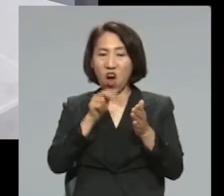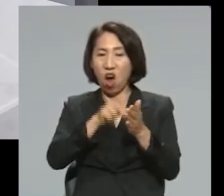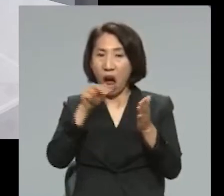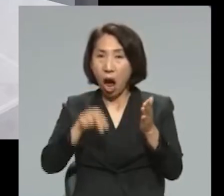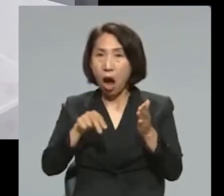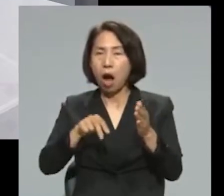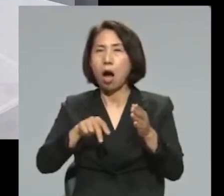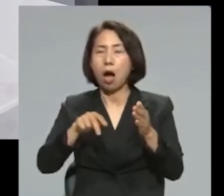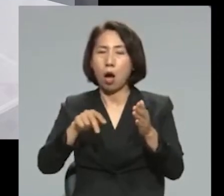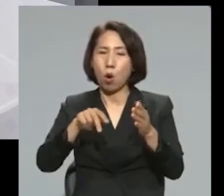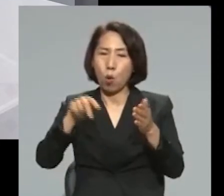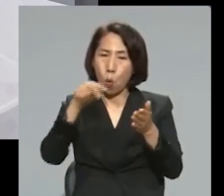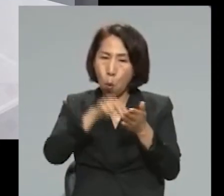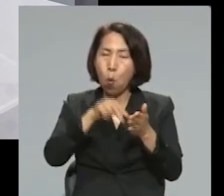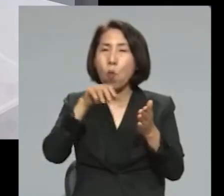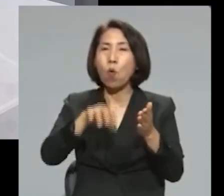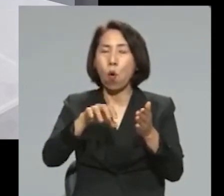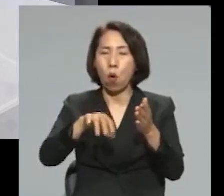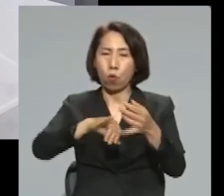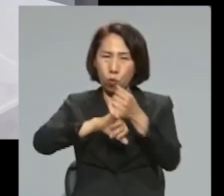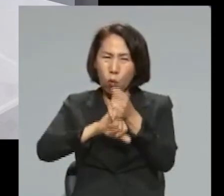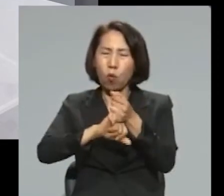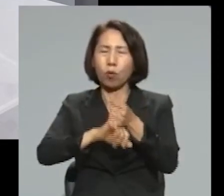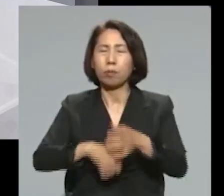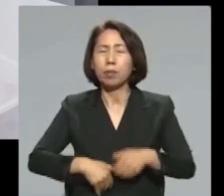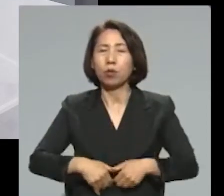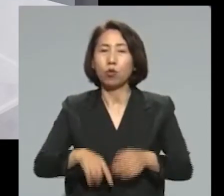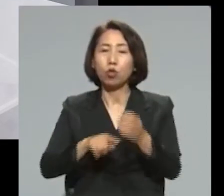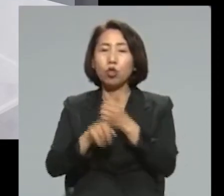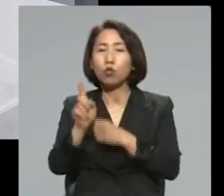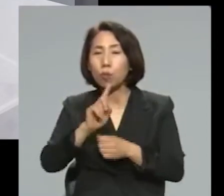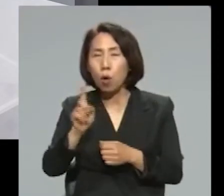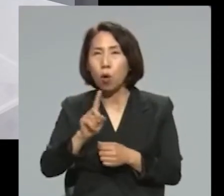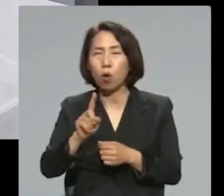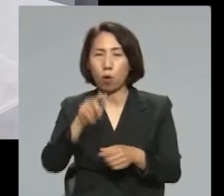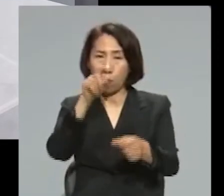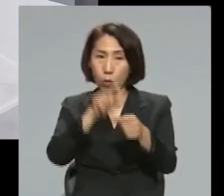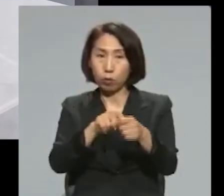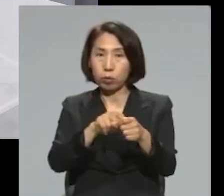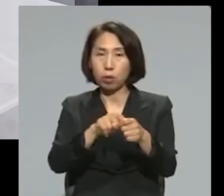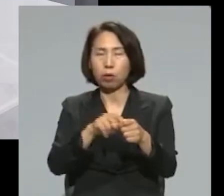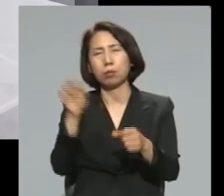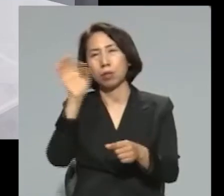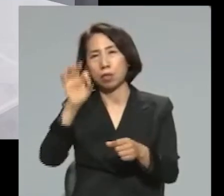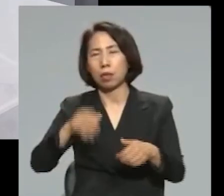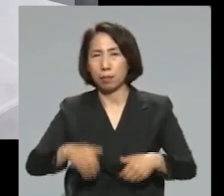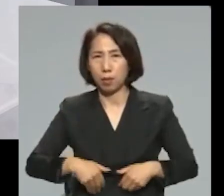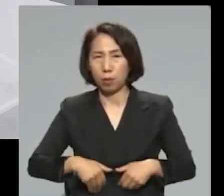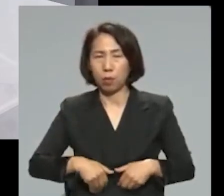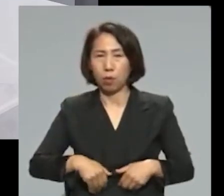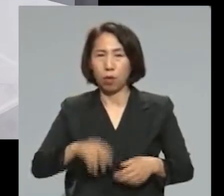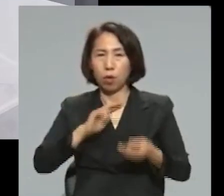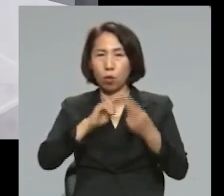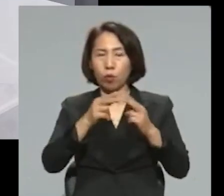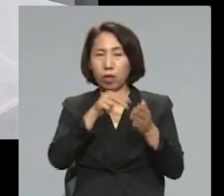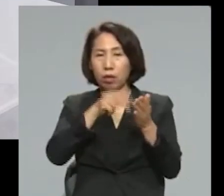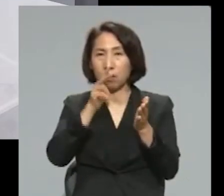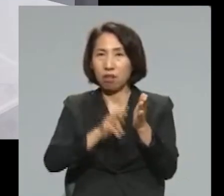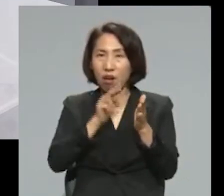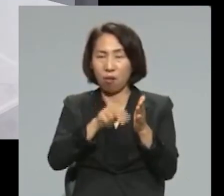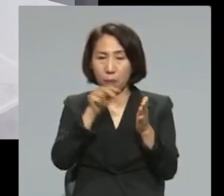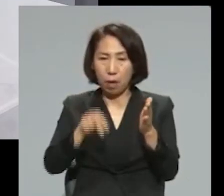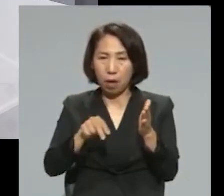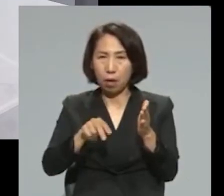할 명분, 당위성을 찾아야 하며 고령유치 타당성 용역, 연구 용역 수립을